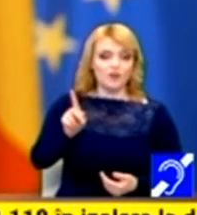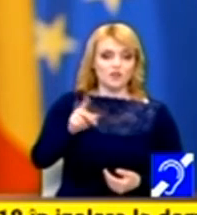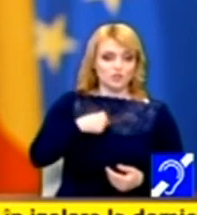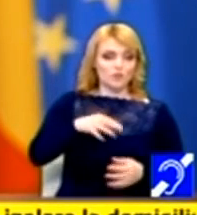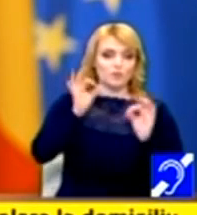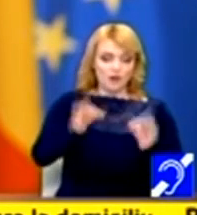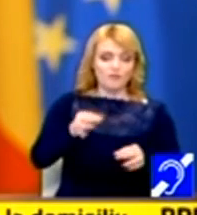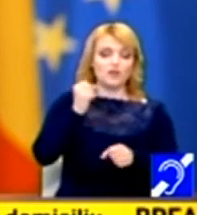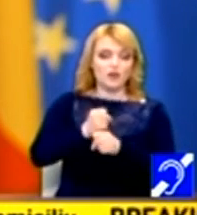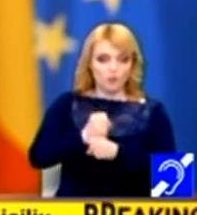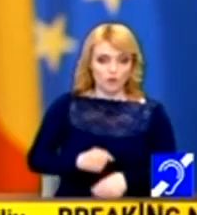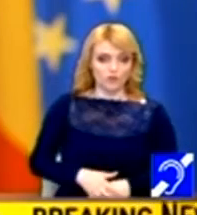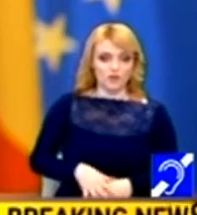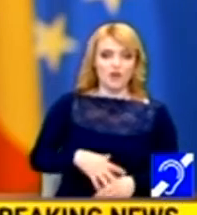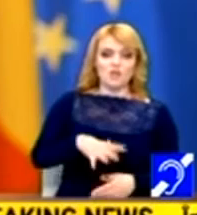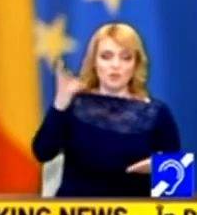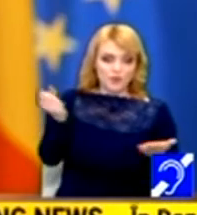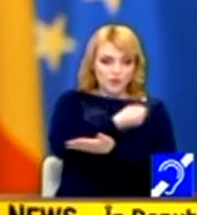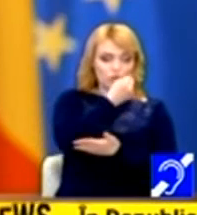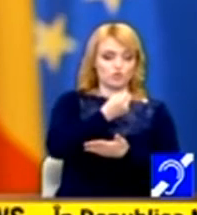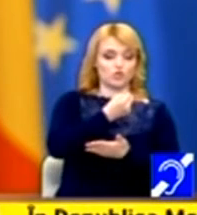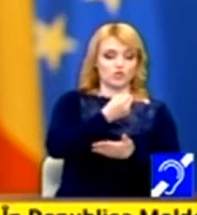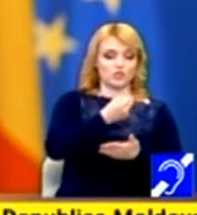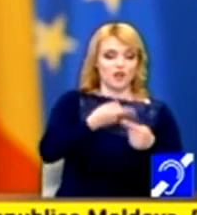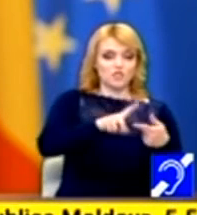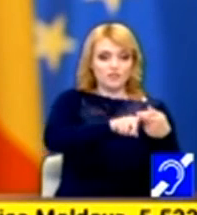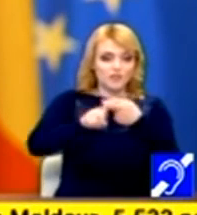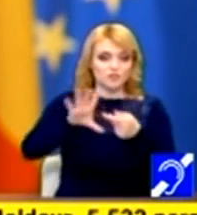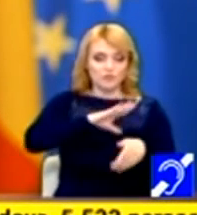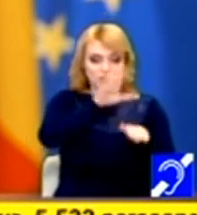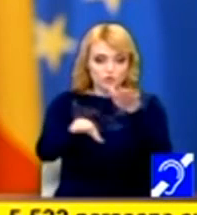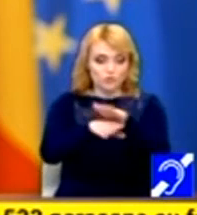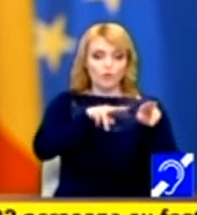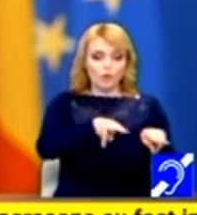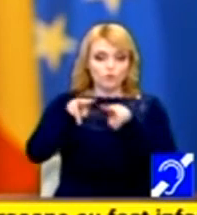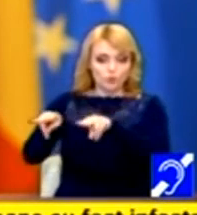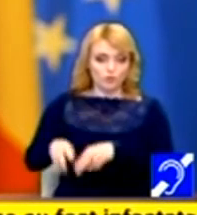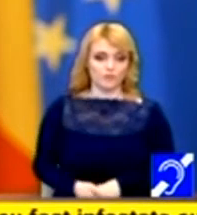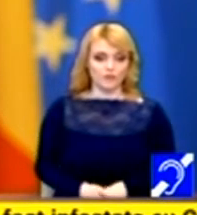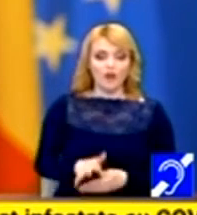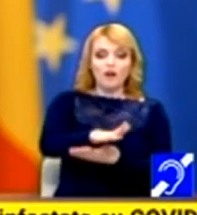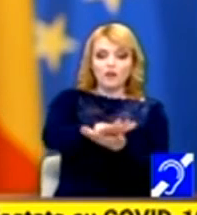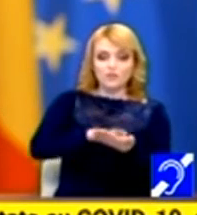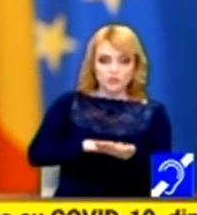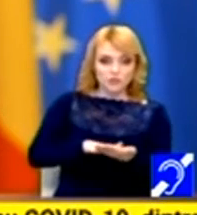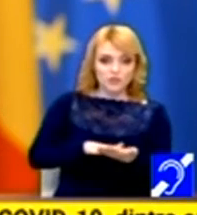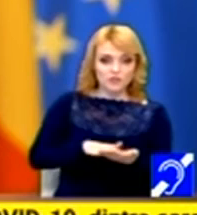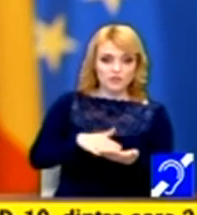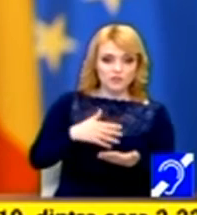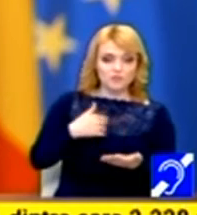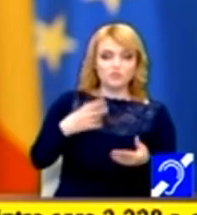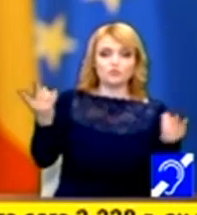eficient și am reușit să ținem epidemia sub control. În continuare, sunt